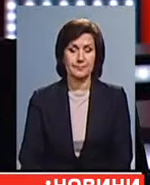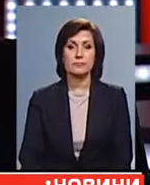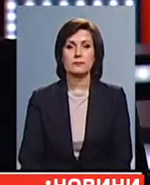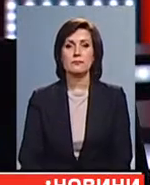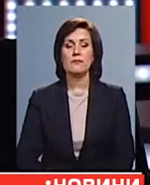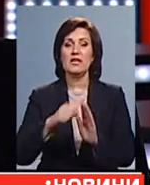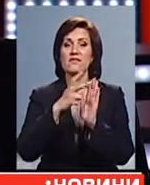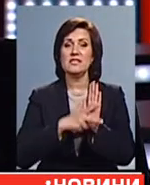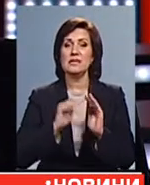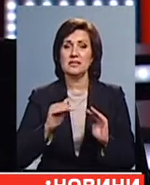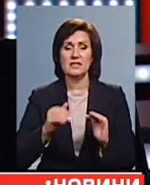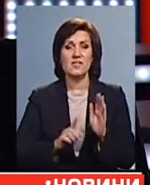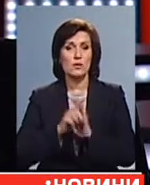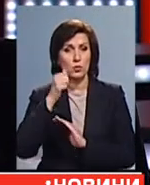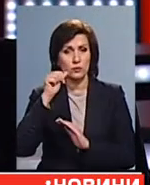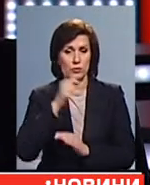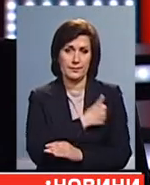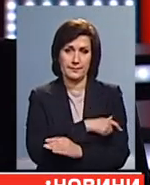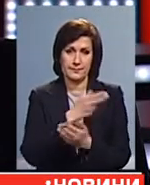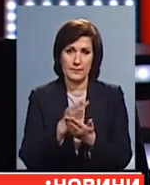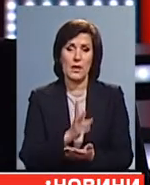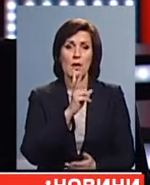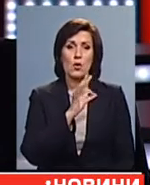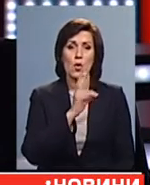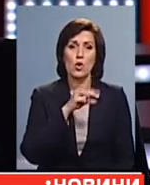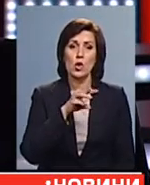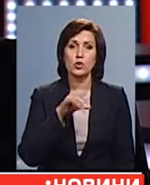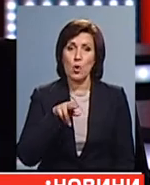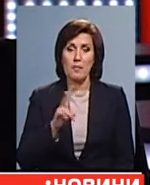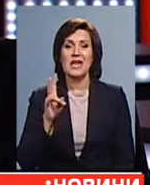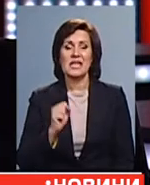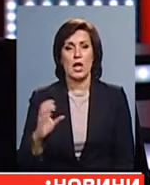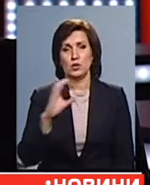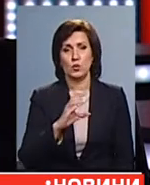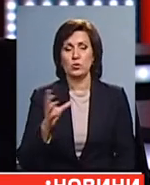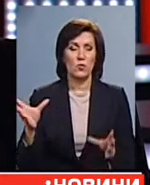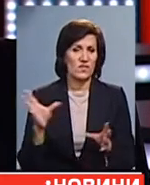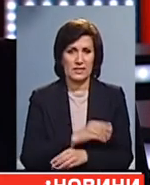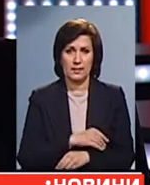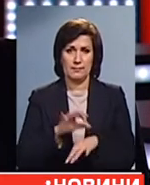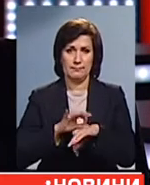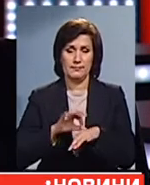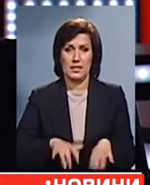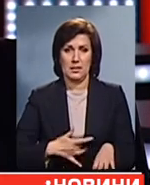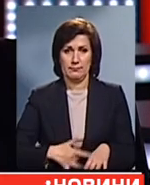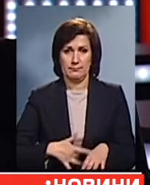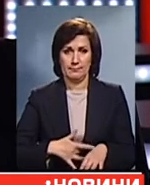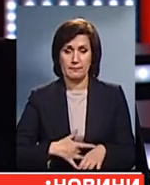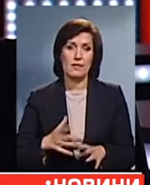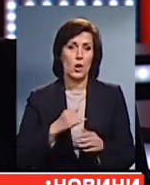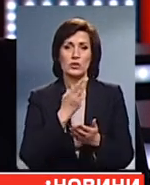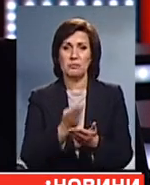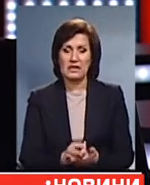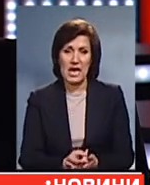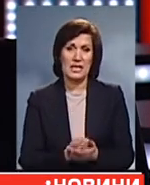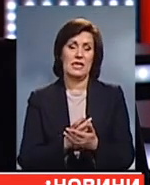18 дітей від учора перебувають у лікарні Конотопа на Сумщині. У всіх попередній діагноз – кишкова інфекція. Госпіталізували